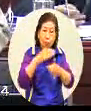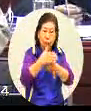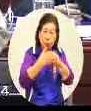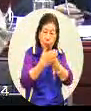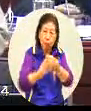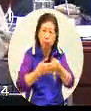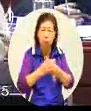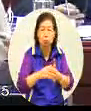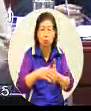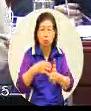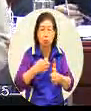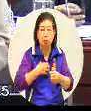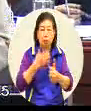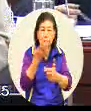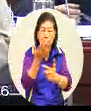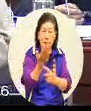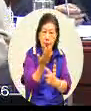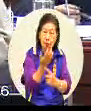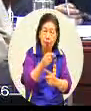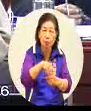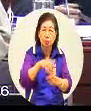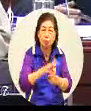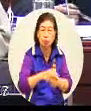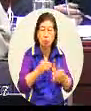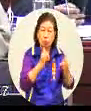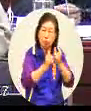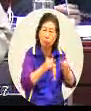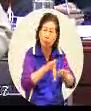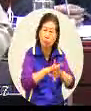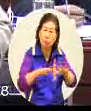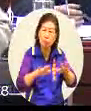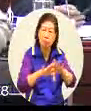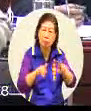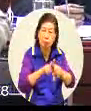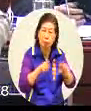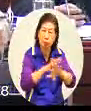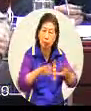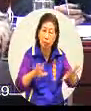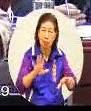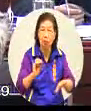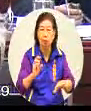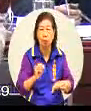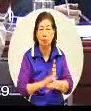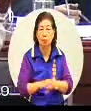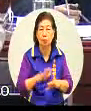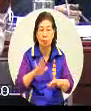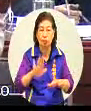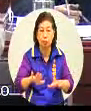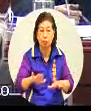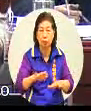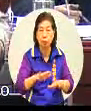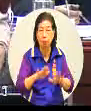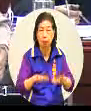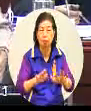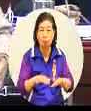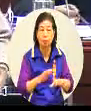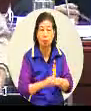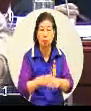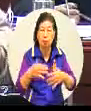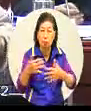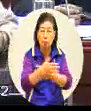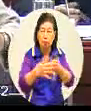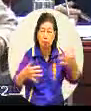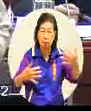见声音，所以我的猜是，我都甲交通局讲，你爱好这个交通，恁的公务局